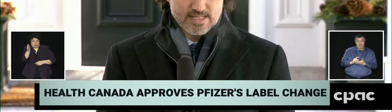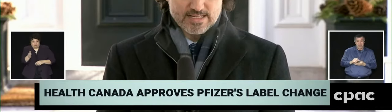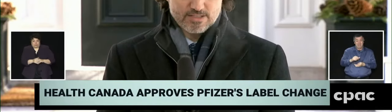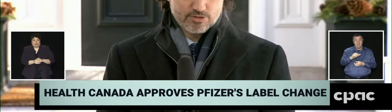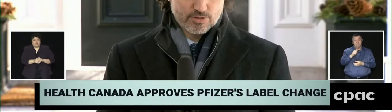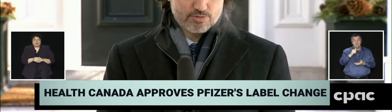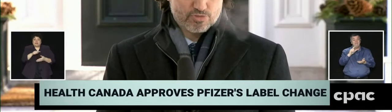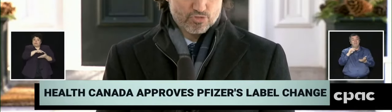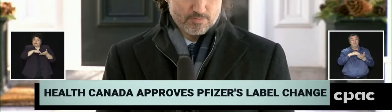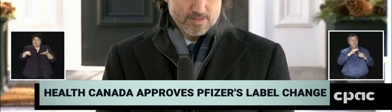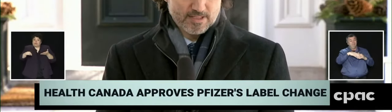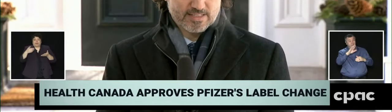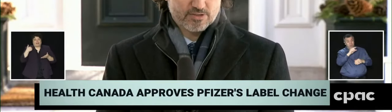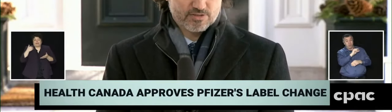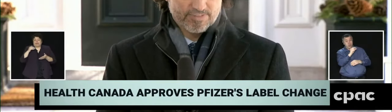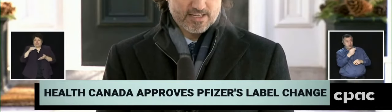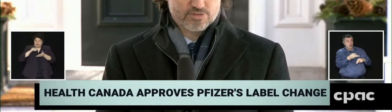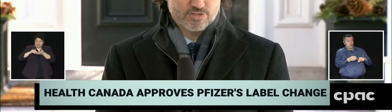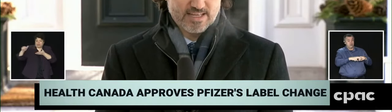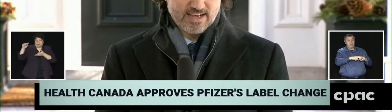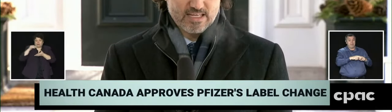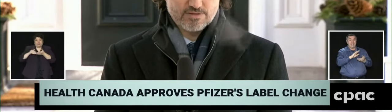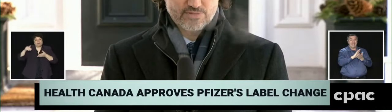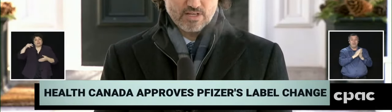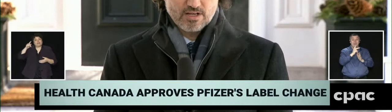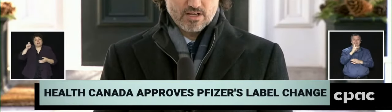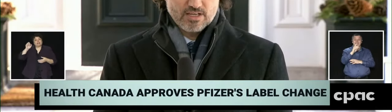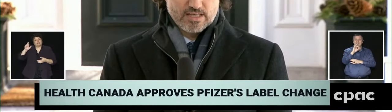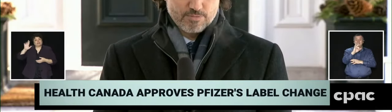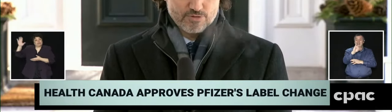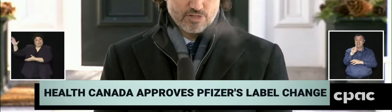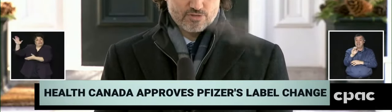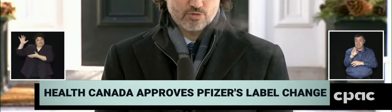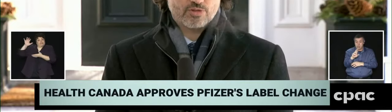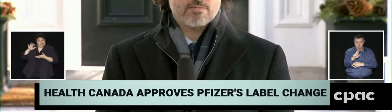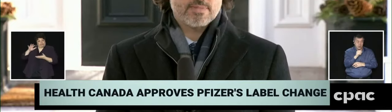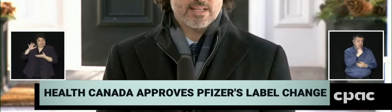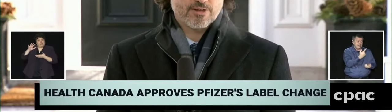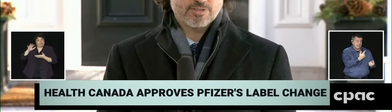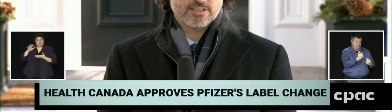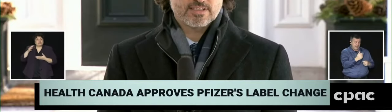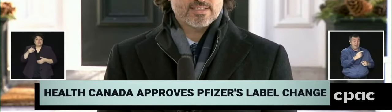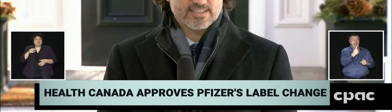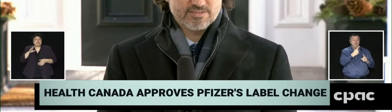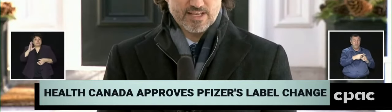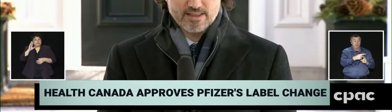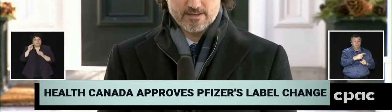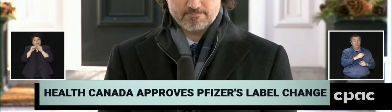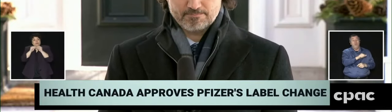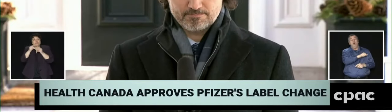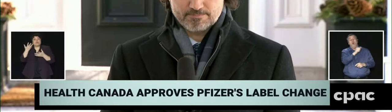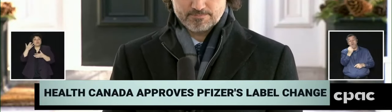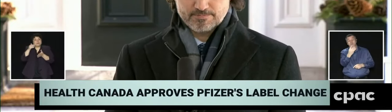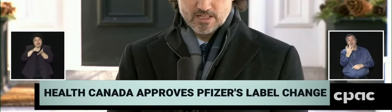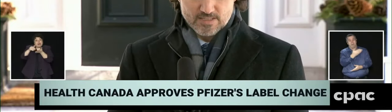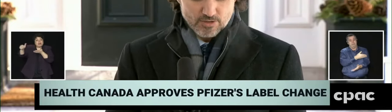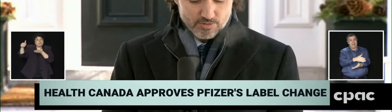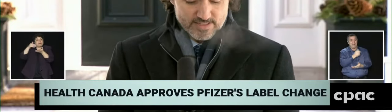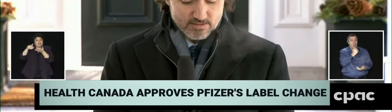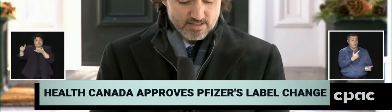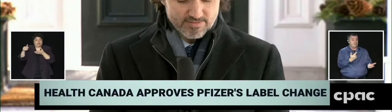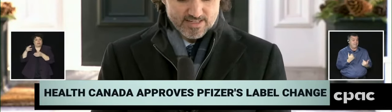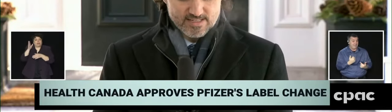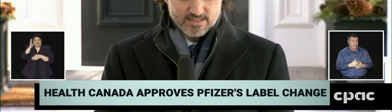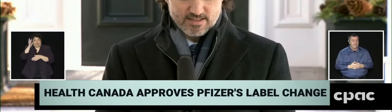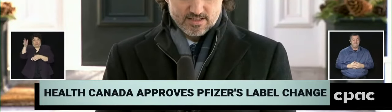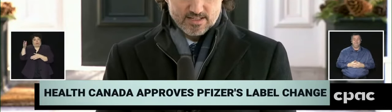de milliers de doses supplémentaires de Pfizer qui arrivent et plusieurs autres millions s'en viennent. En ce qui